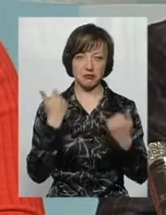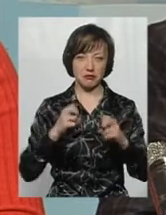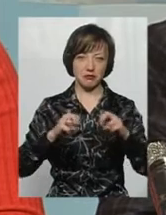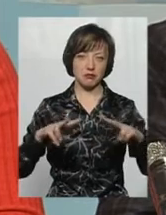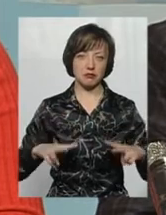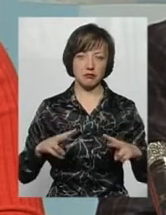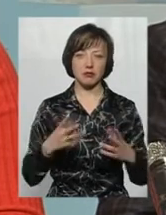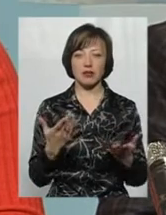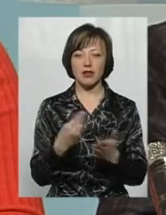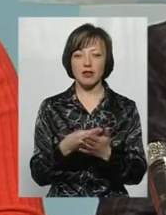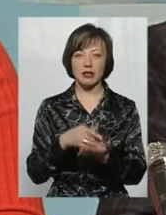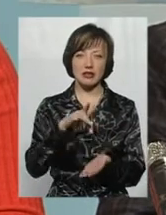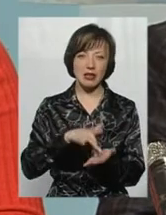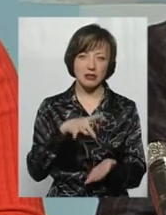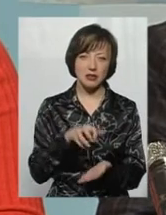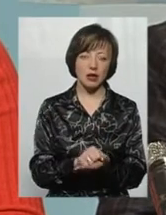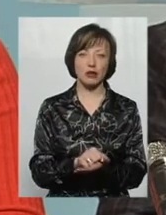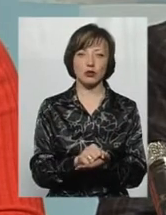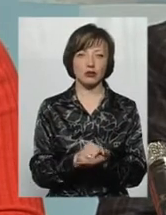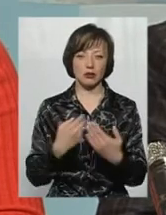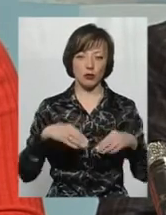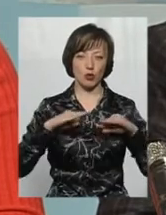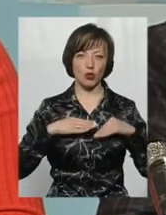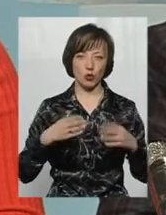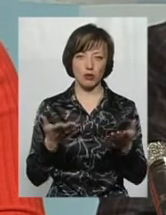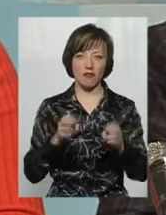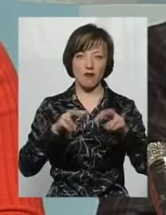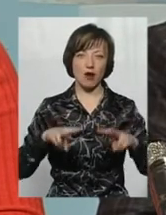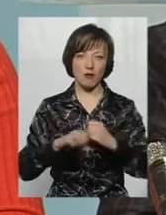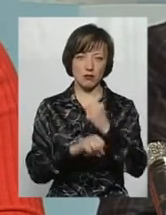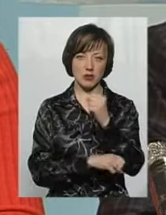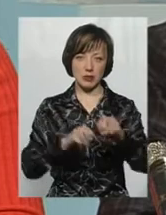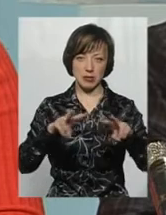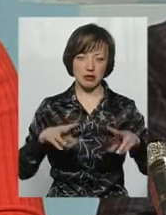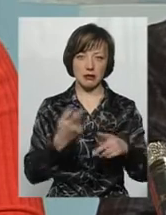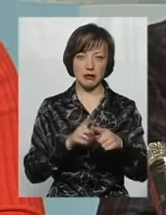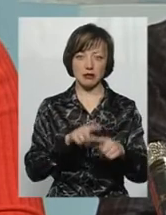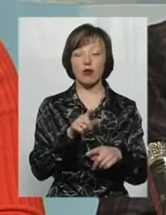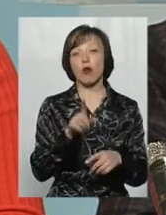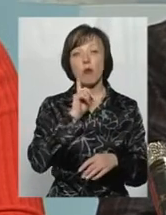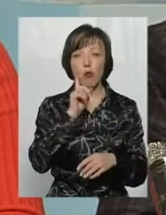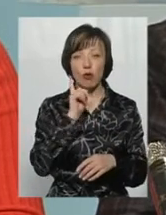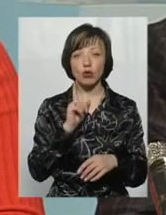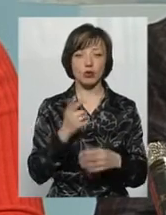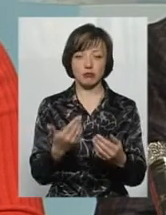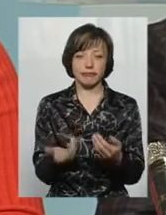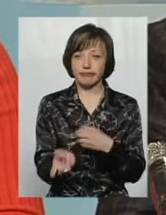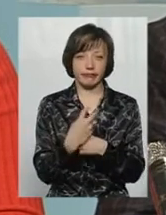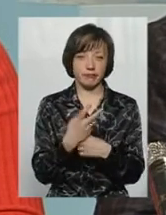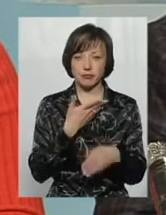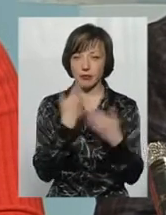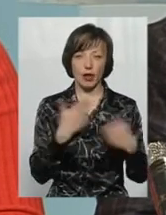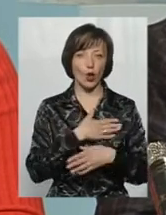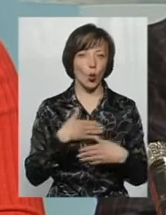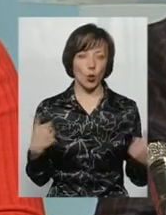різні фонди зайнятості, і тому центри зайнятості не пропонують нам фахових спеціалістів. Тому молодь чомусь до нас не йде, не